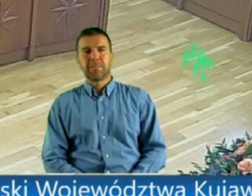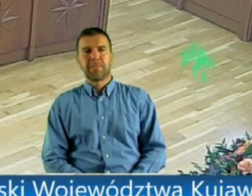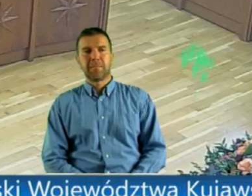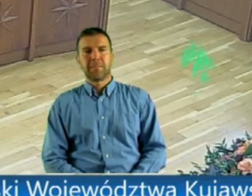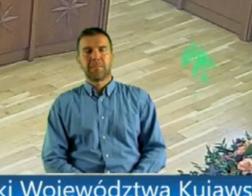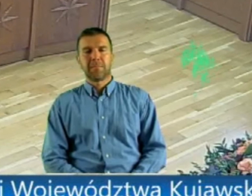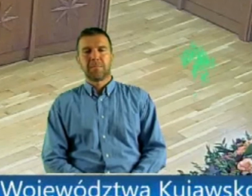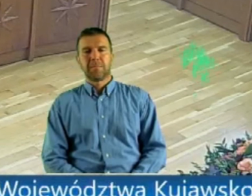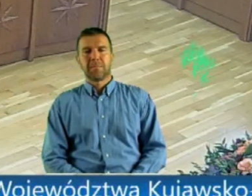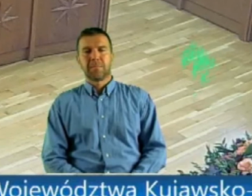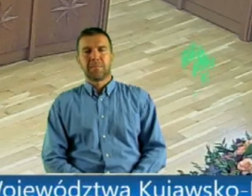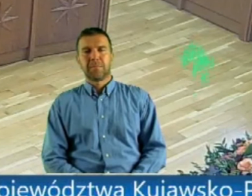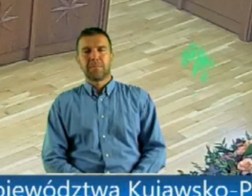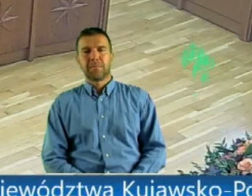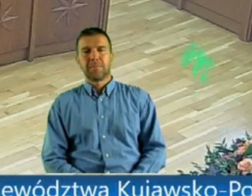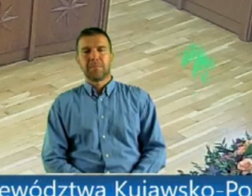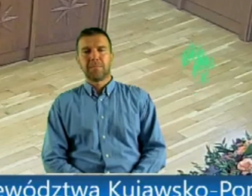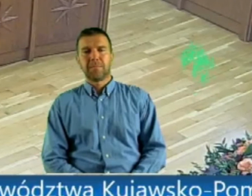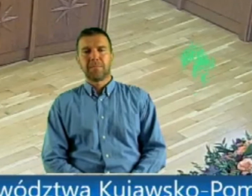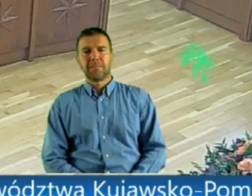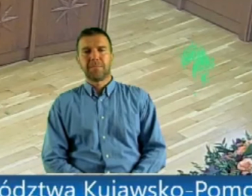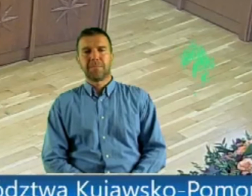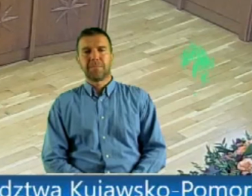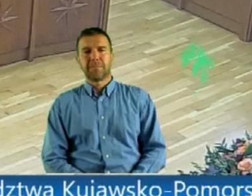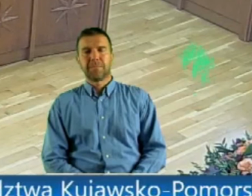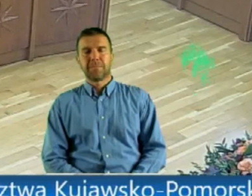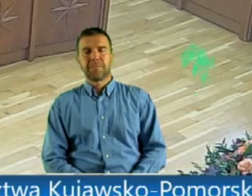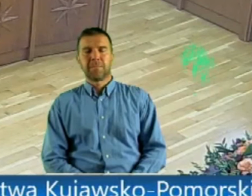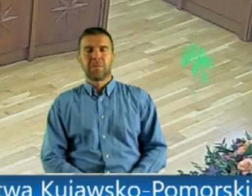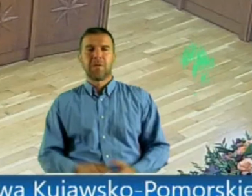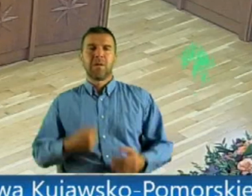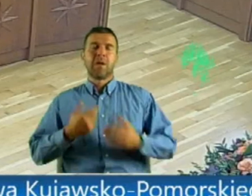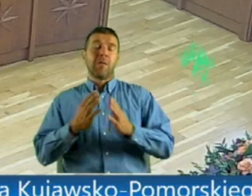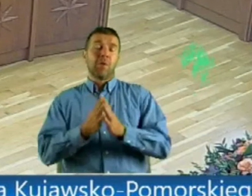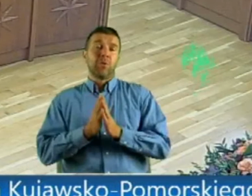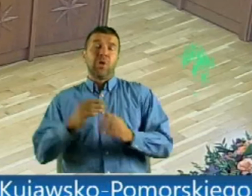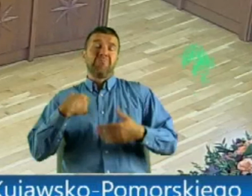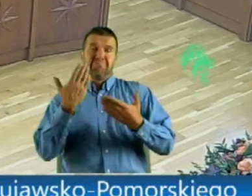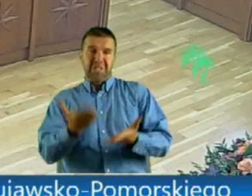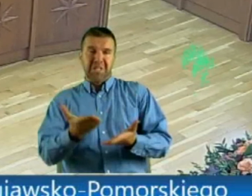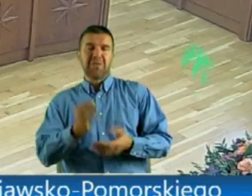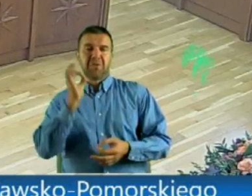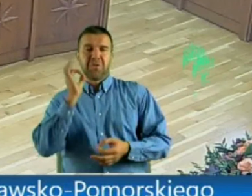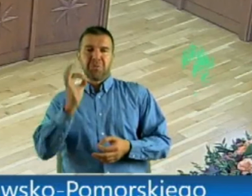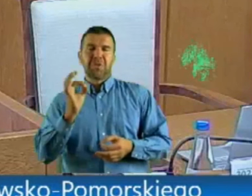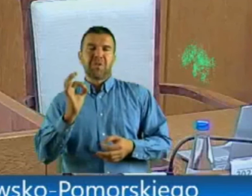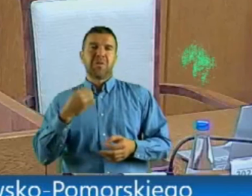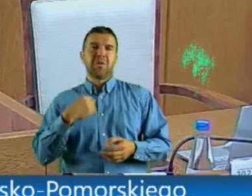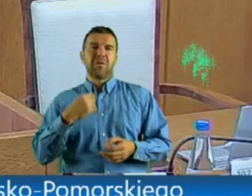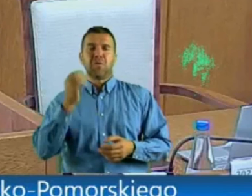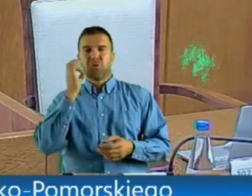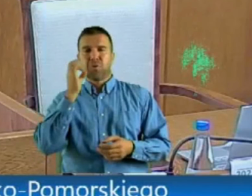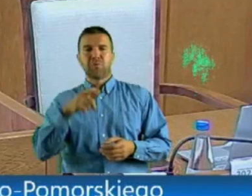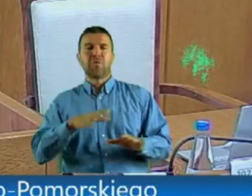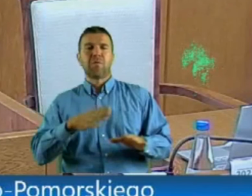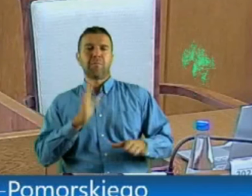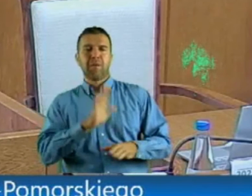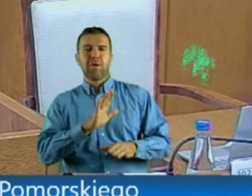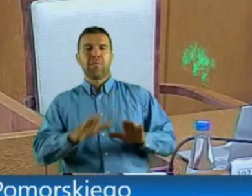strony wszystkich województw. Proponowałbym, żeby takie rozwiązanie również miało